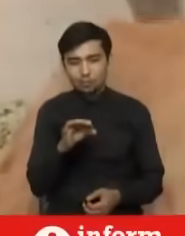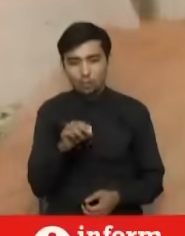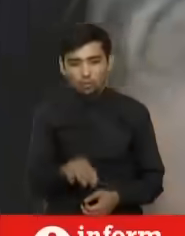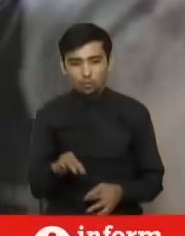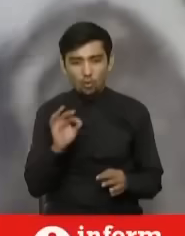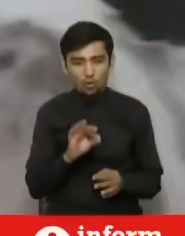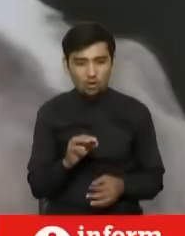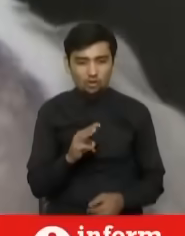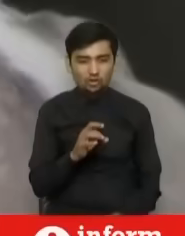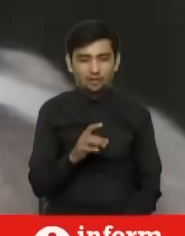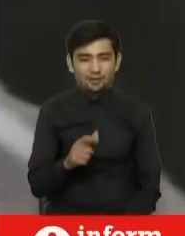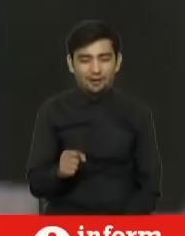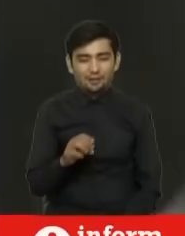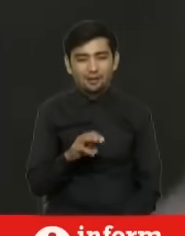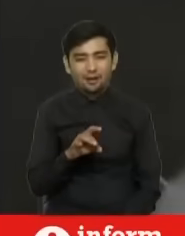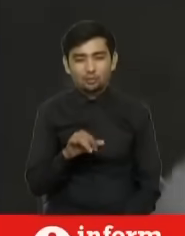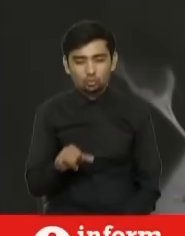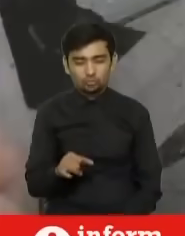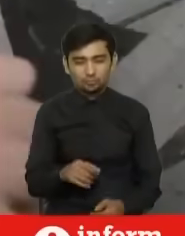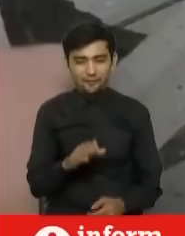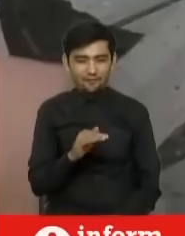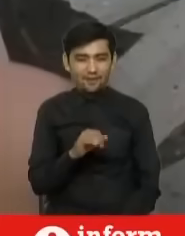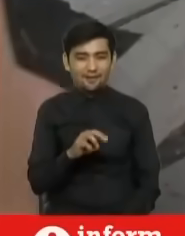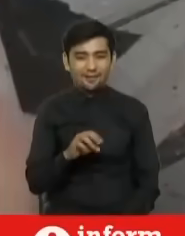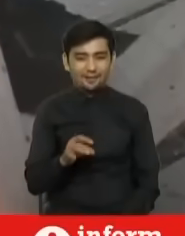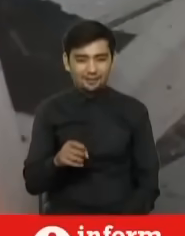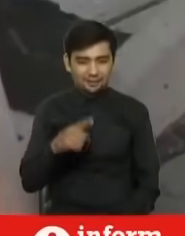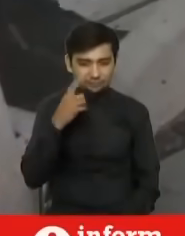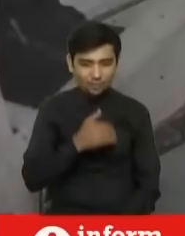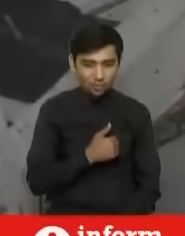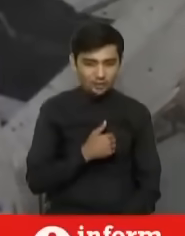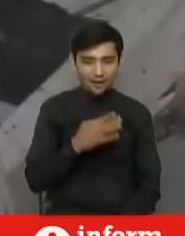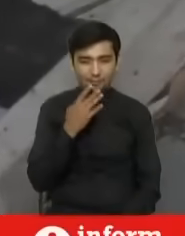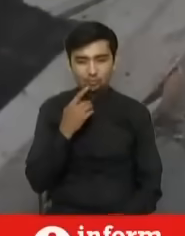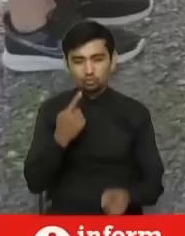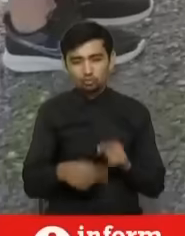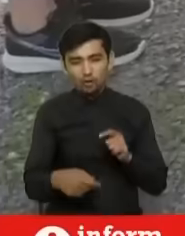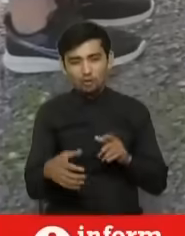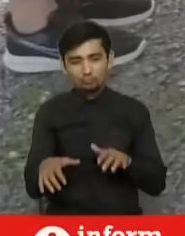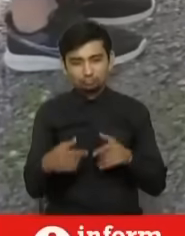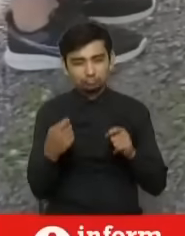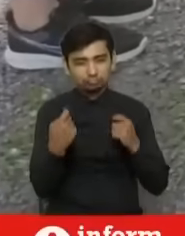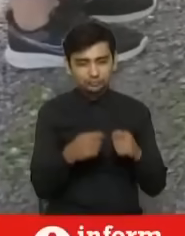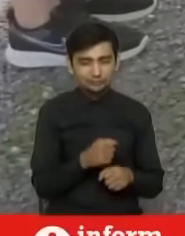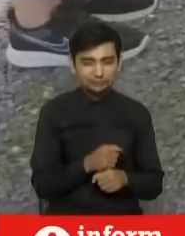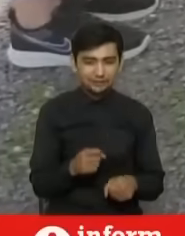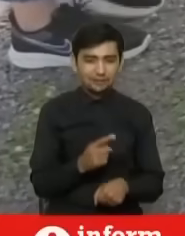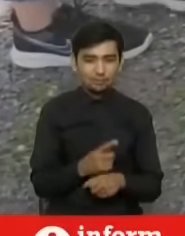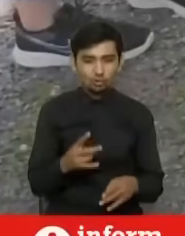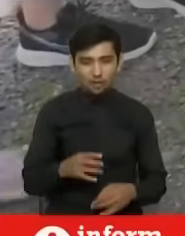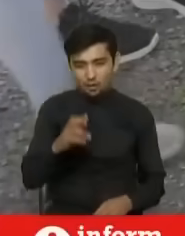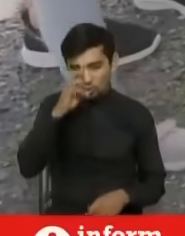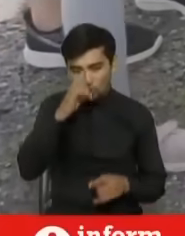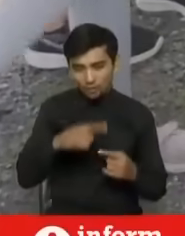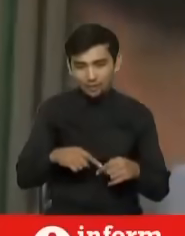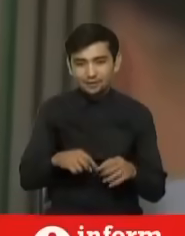қарасты шырға тарту федерациясын құруды ұсынады. Әрі тазағанды текті тазыны шекарадан шығаруға тыйым салуға жеттеп отыр. Не мемлекеттік органдардың